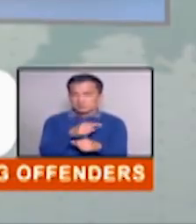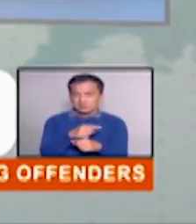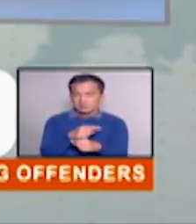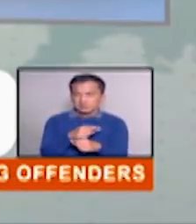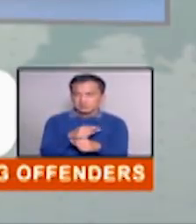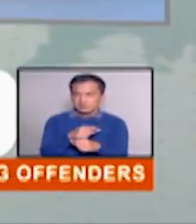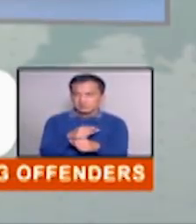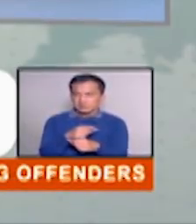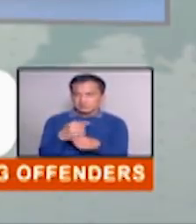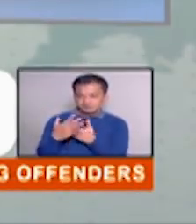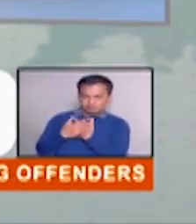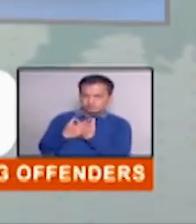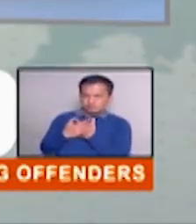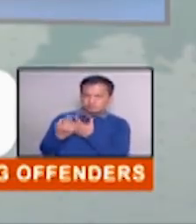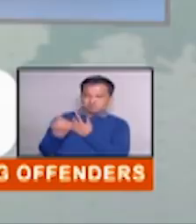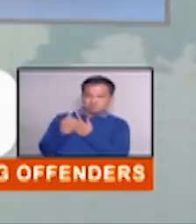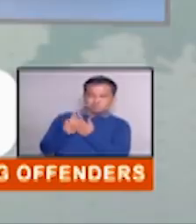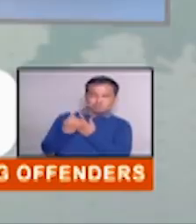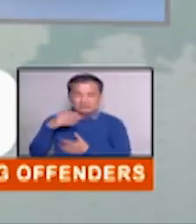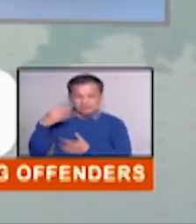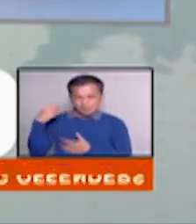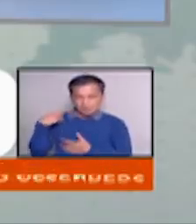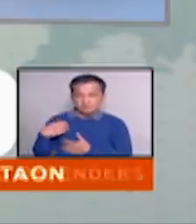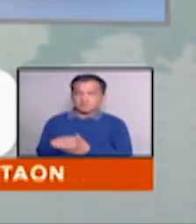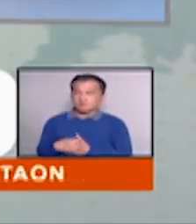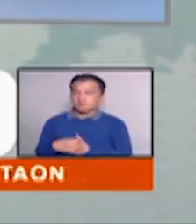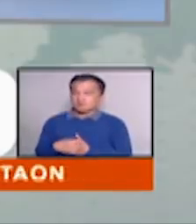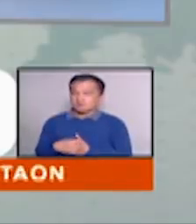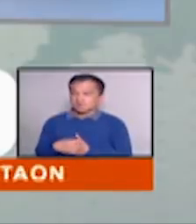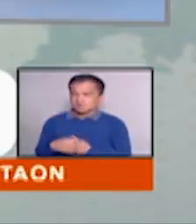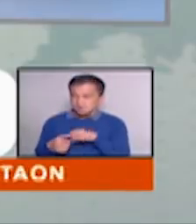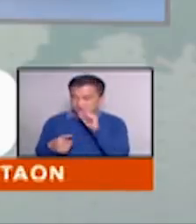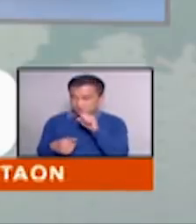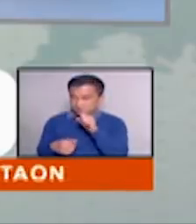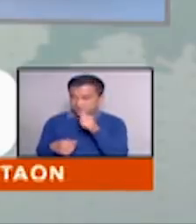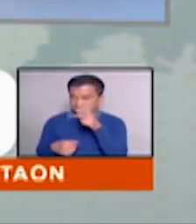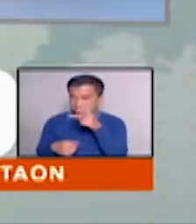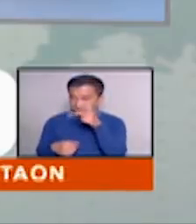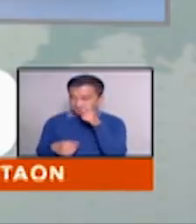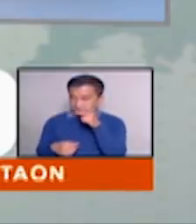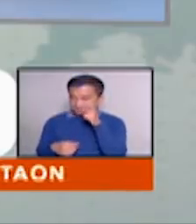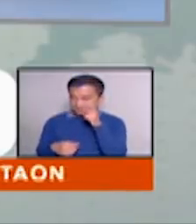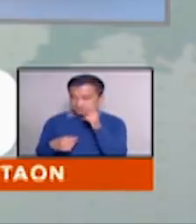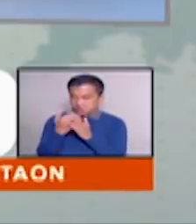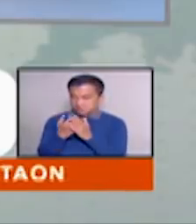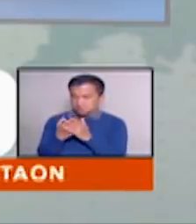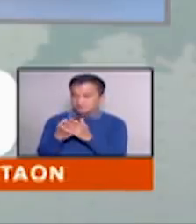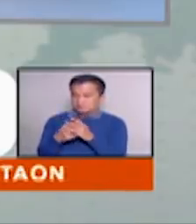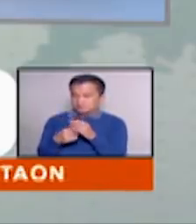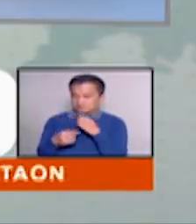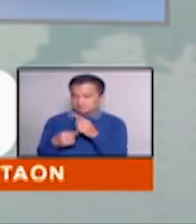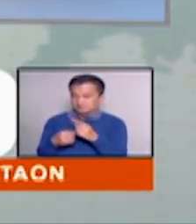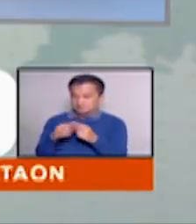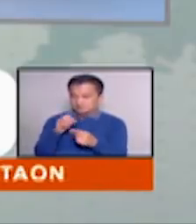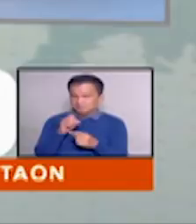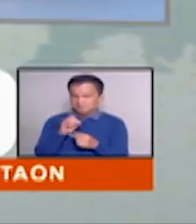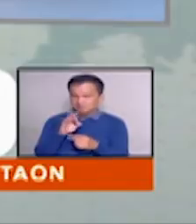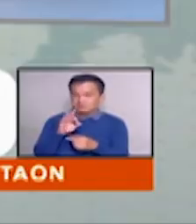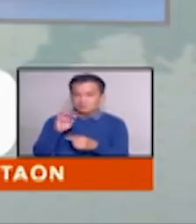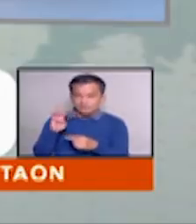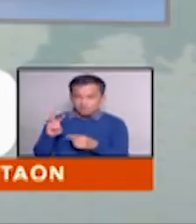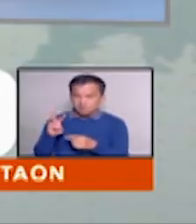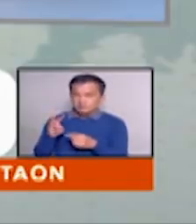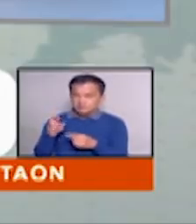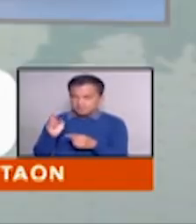ay hinaharas ng kanyang manyak na amo. Nakisidig po ako, Sir, at kinukuha ko po yung mga detalye ng ating OFW